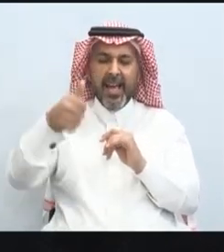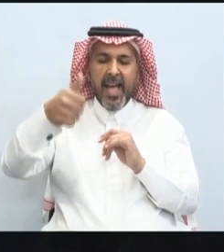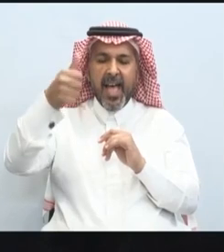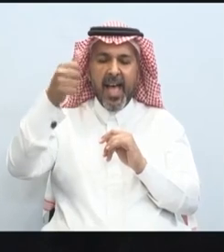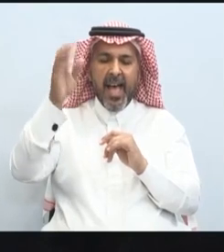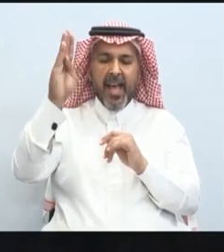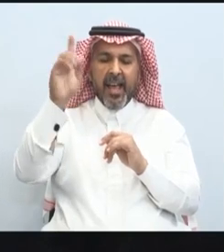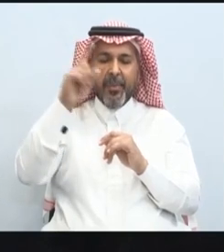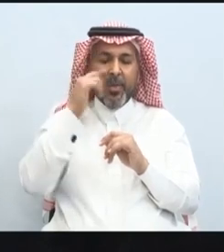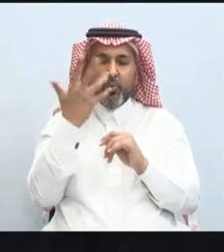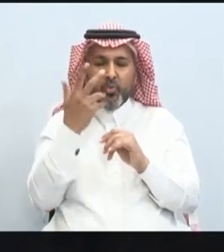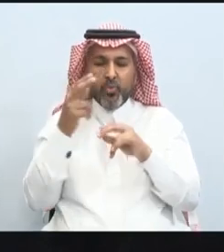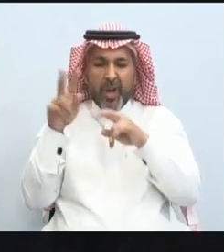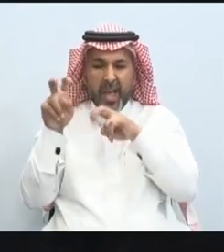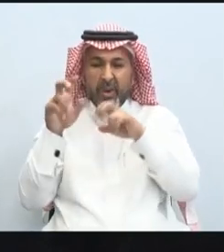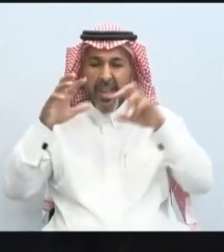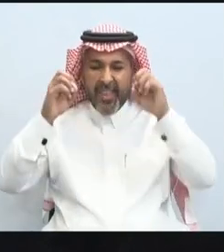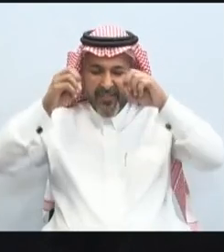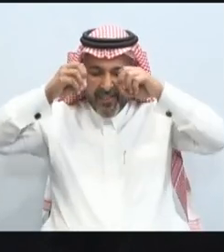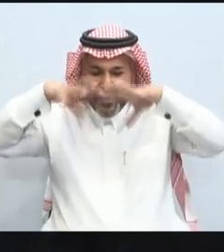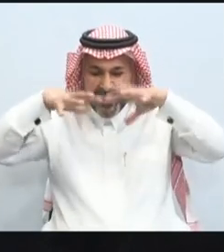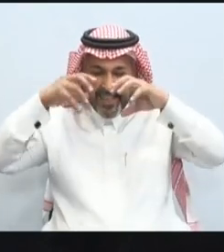لكل العناكب اجنحه